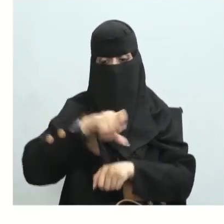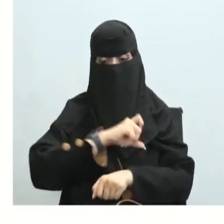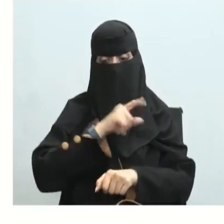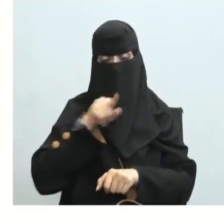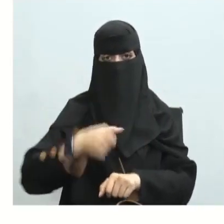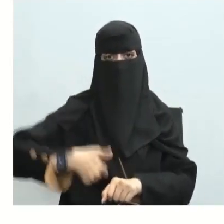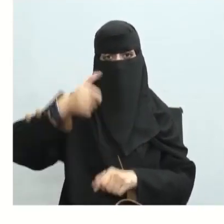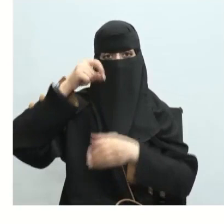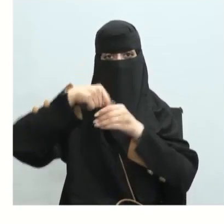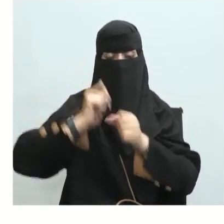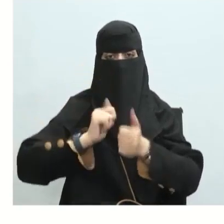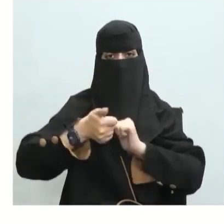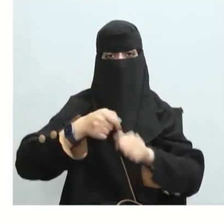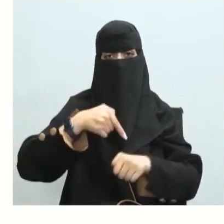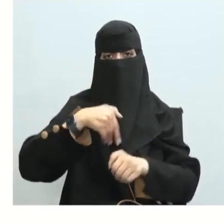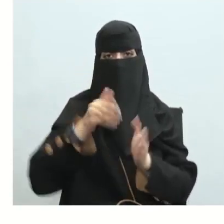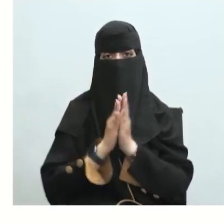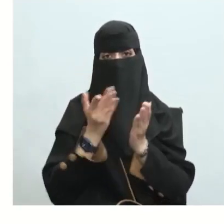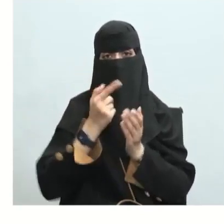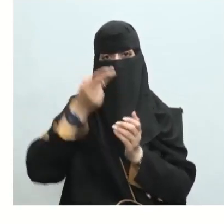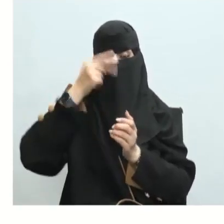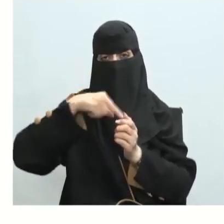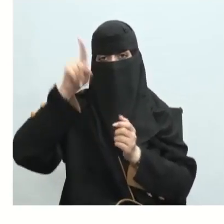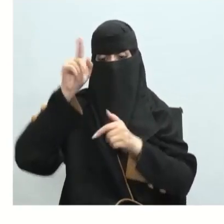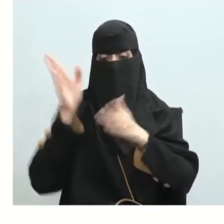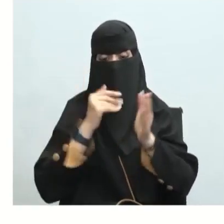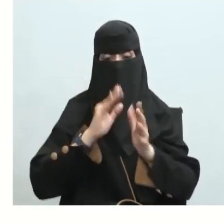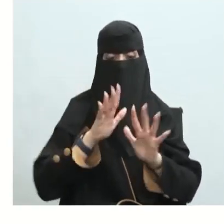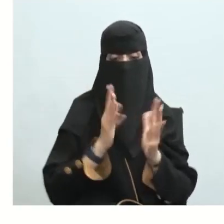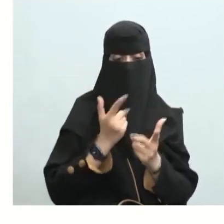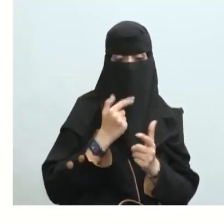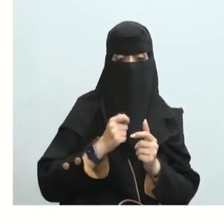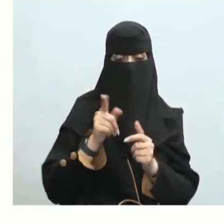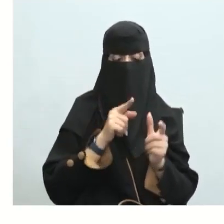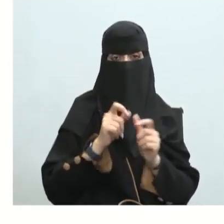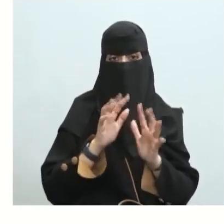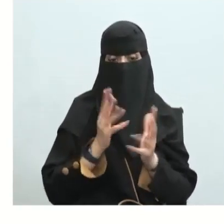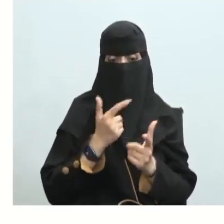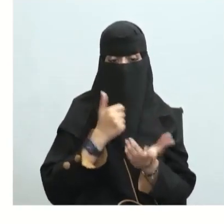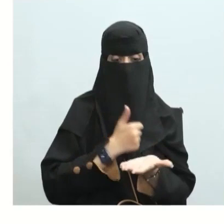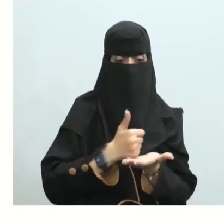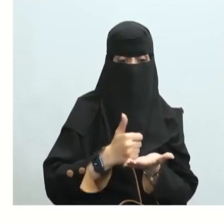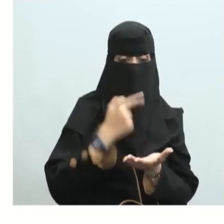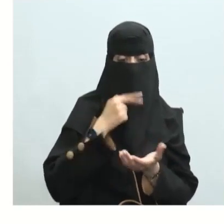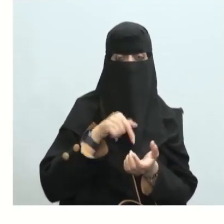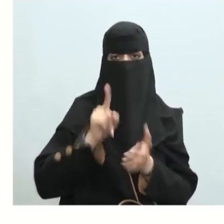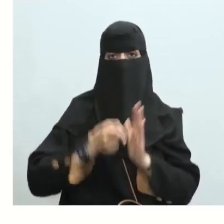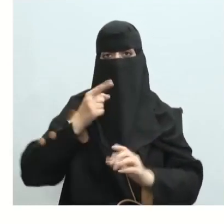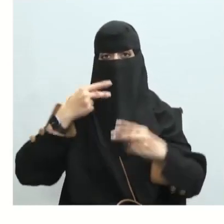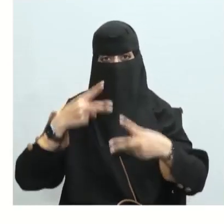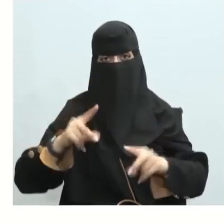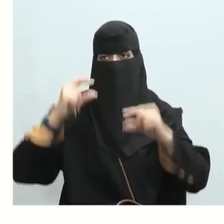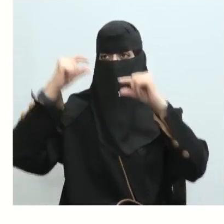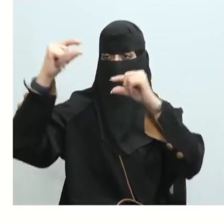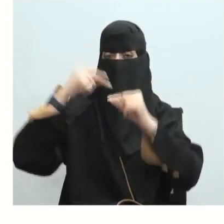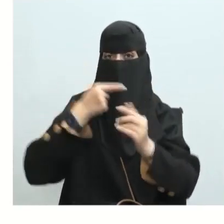الفائزين في مسابقه القران الكريم كيف هنا في طريقه اسلوب العرض طبعا ستذكر ذلك استشهاد بايه او حديث